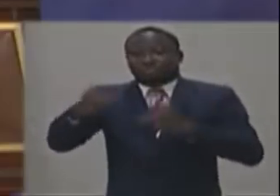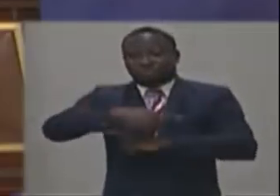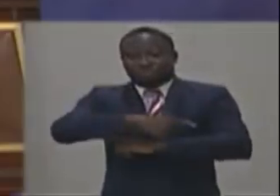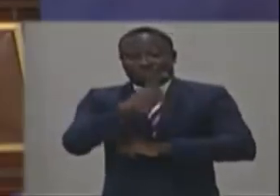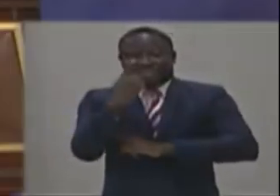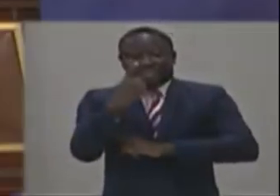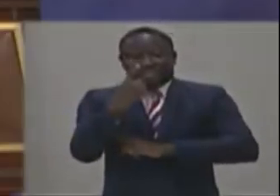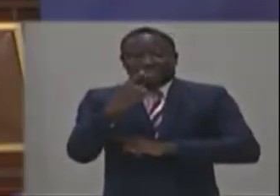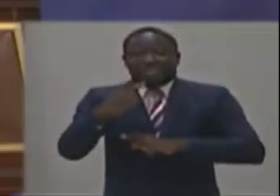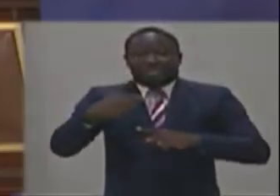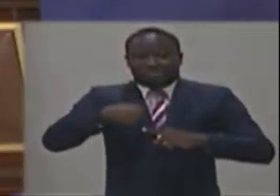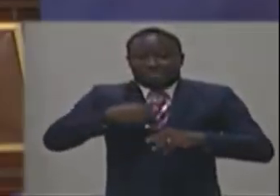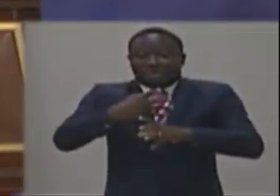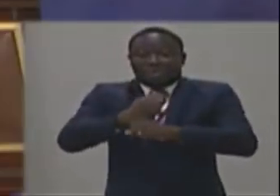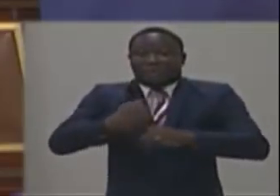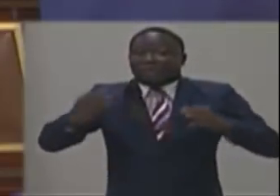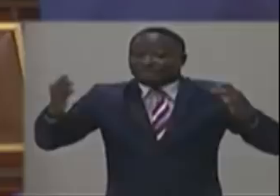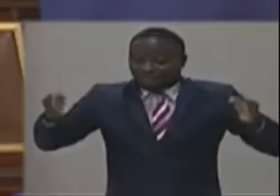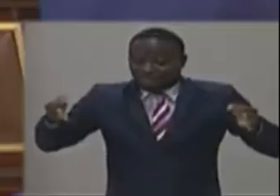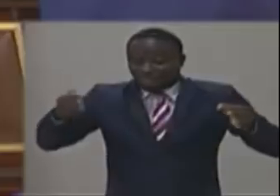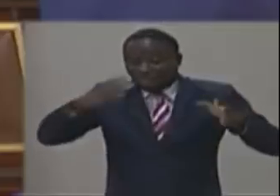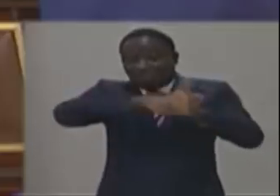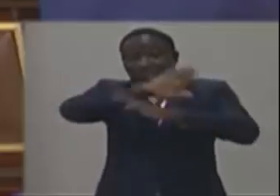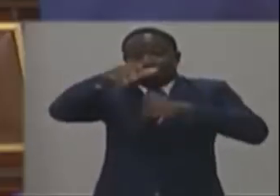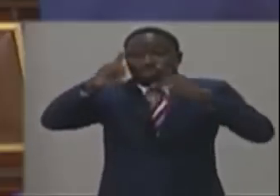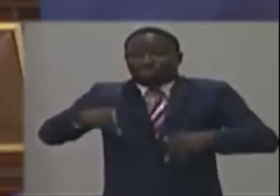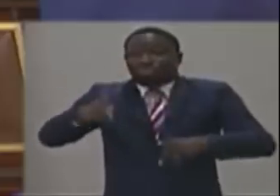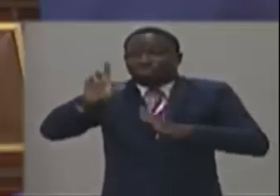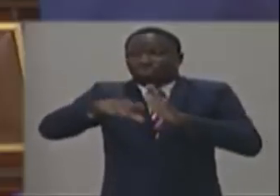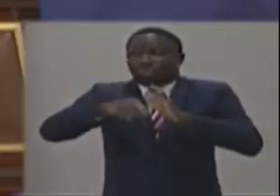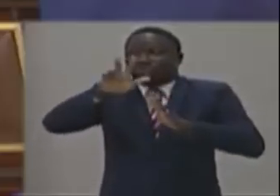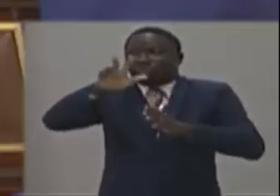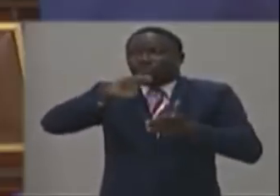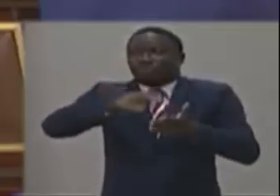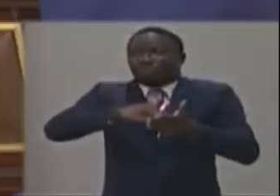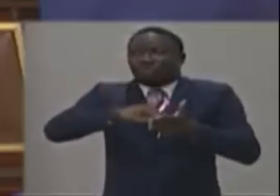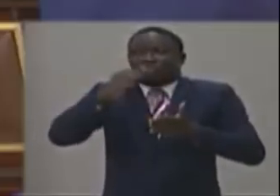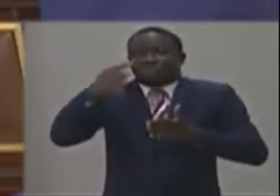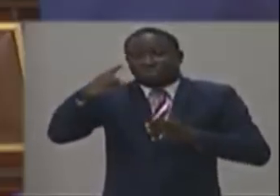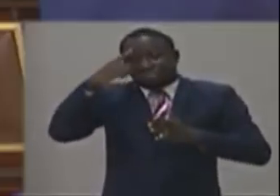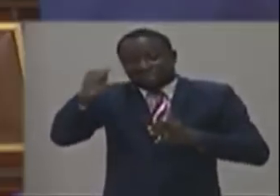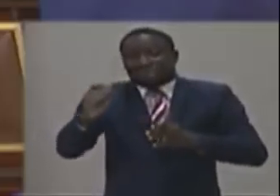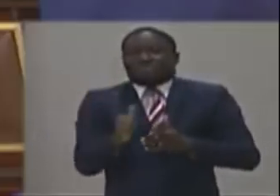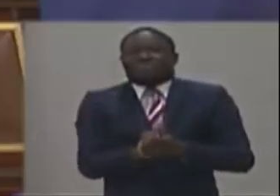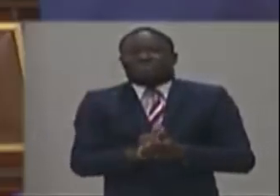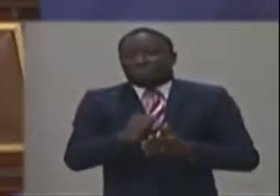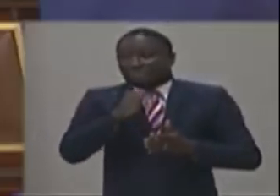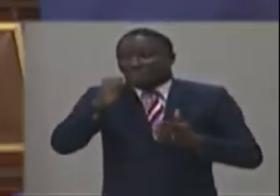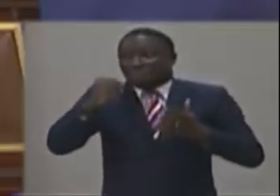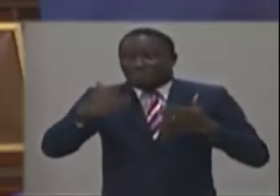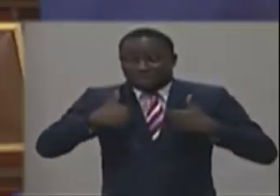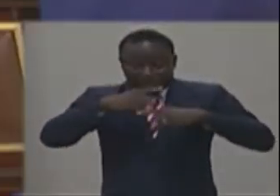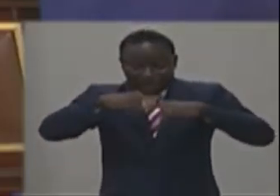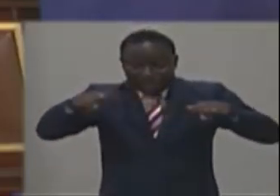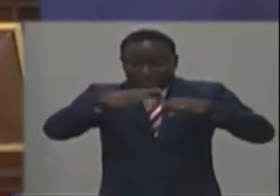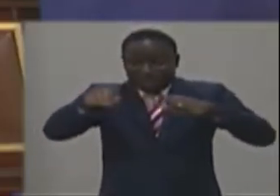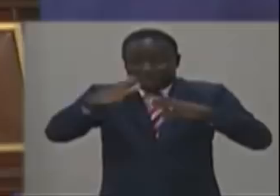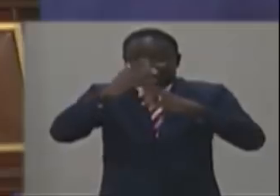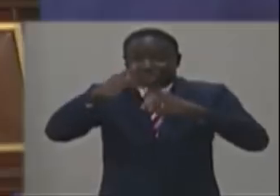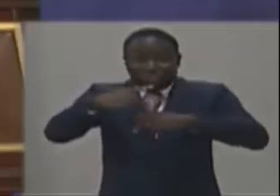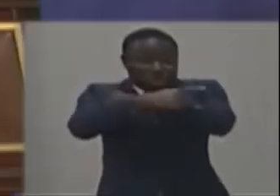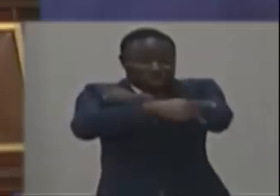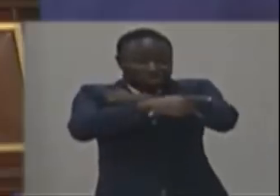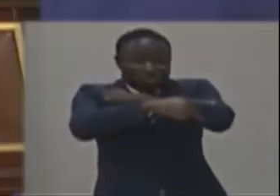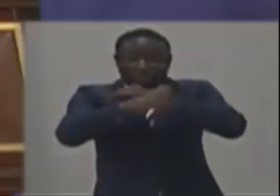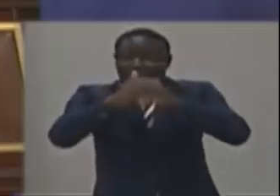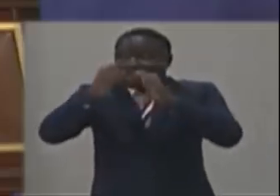Jodia, moi prends décision pour tout le monde joigne 3000 gouttes. Parce que pas de différence entre mon en